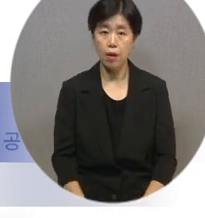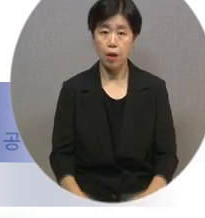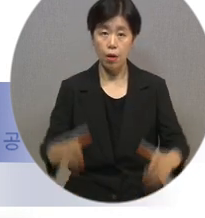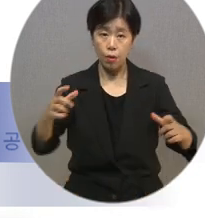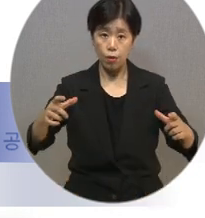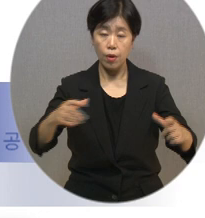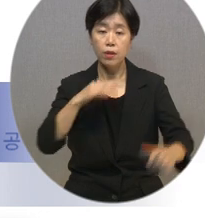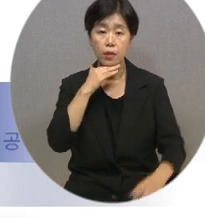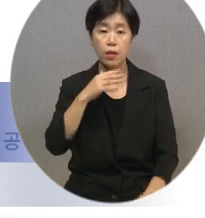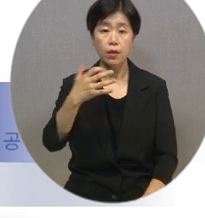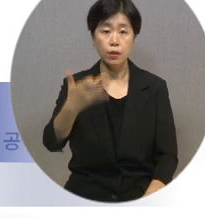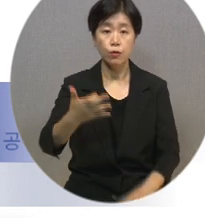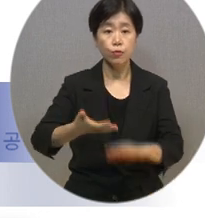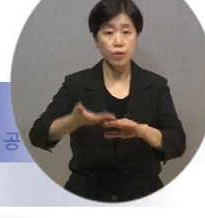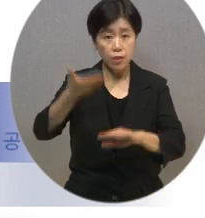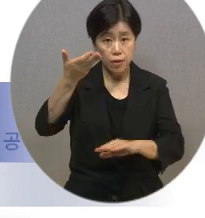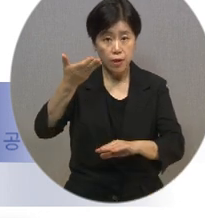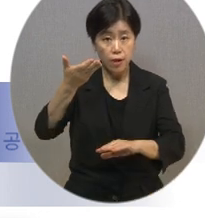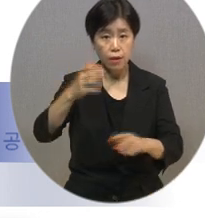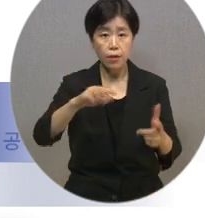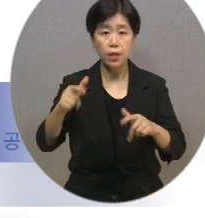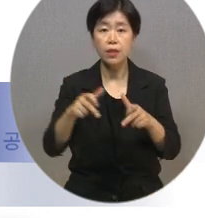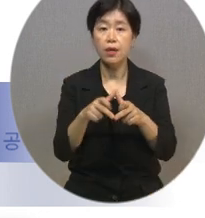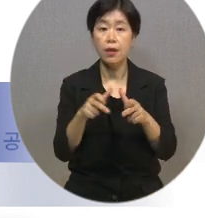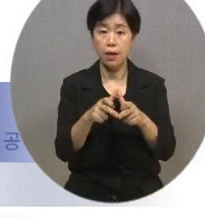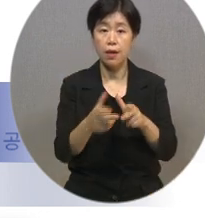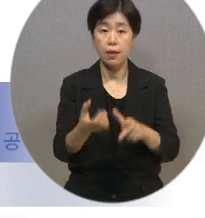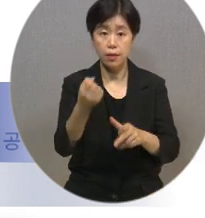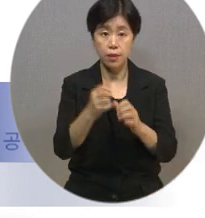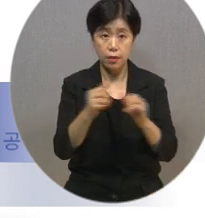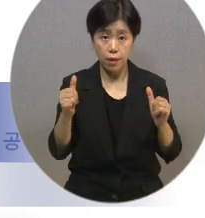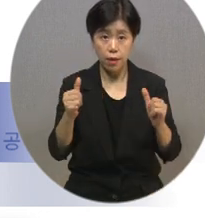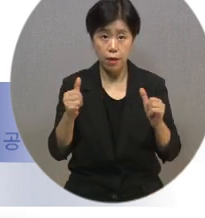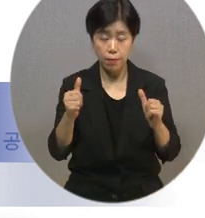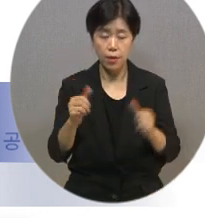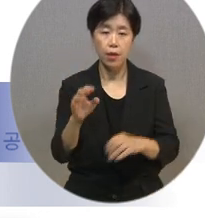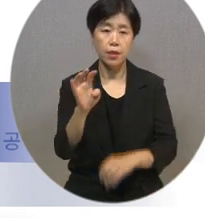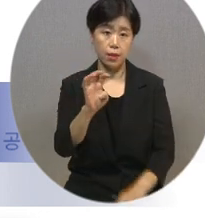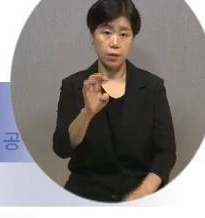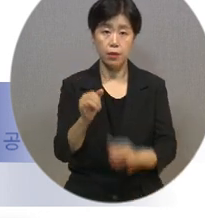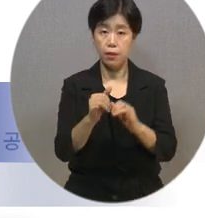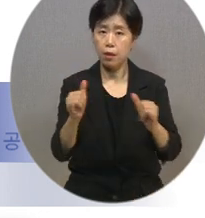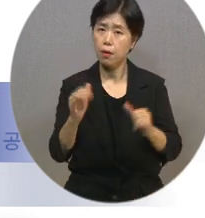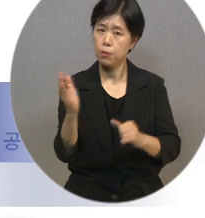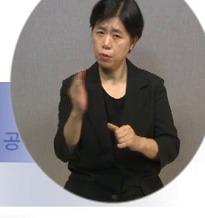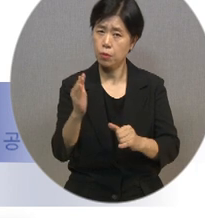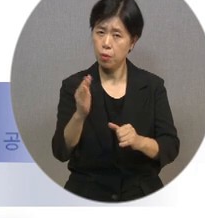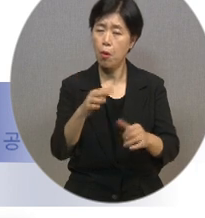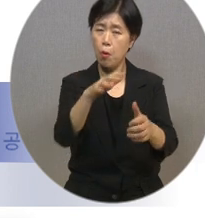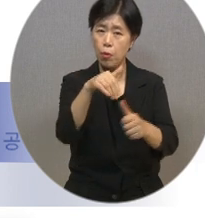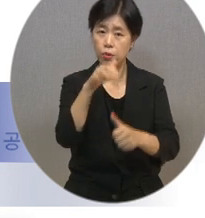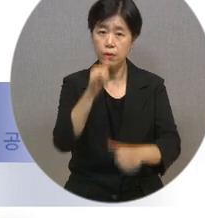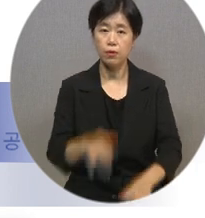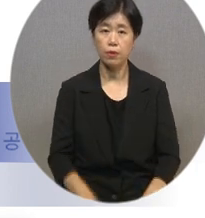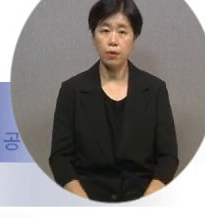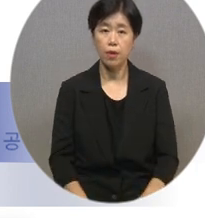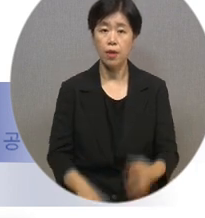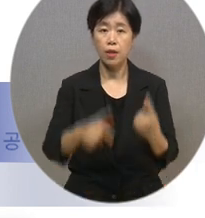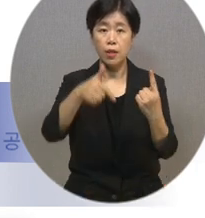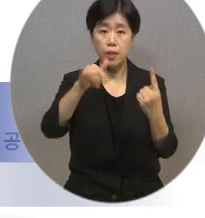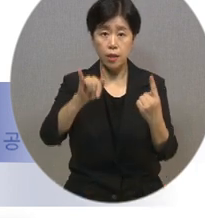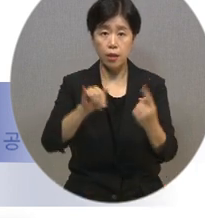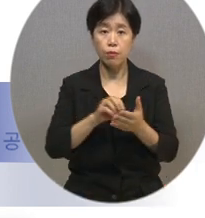등록 장애을 대상 매 기수별 2년씩 40명 내외 규모로 운영합니다 제 1기 단원 모집